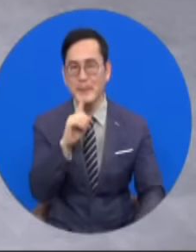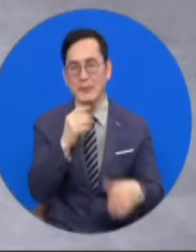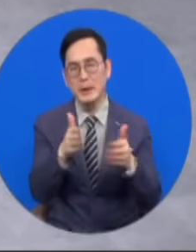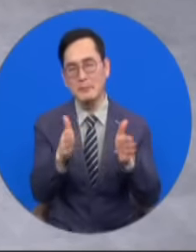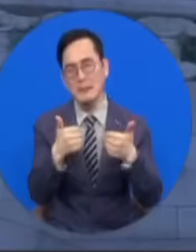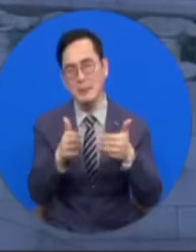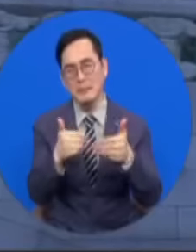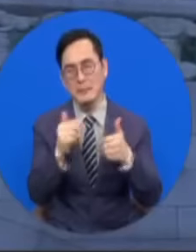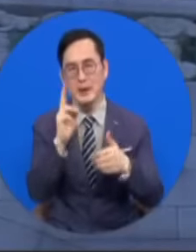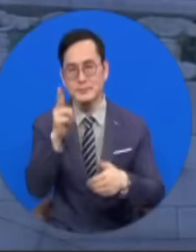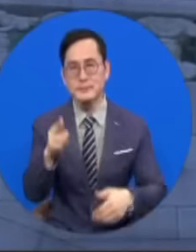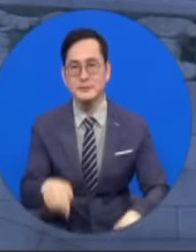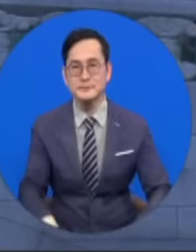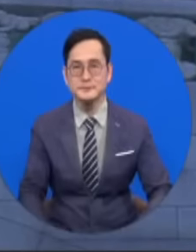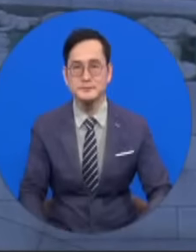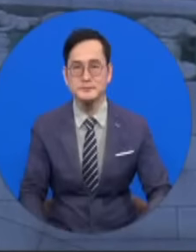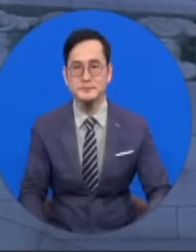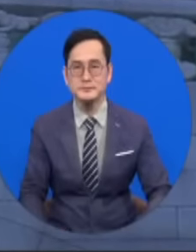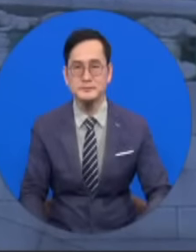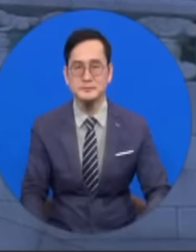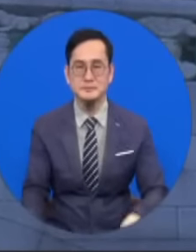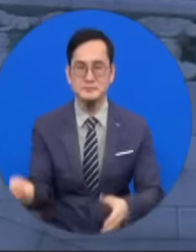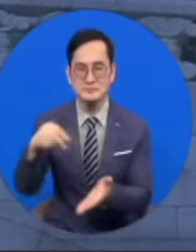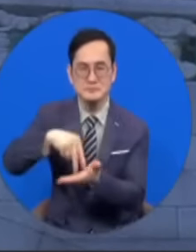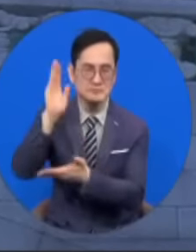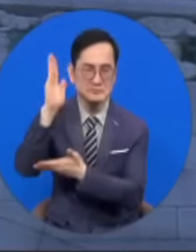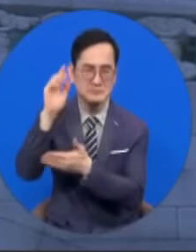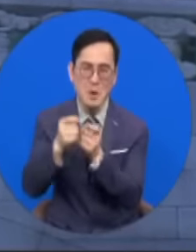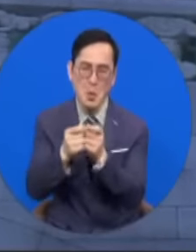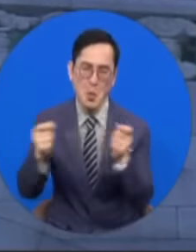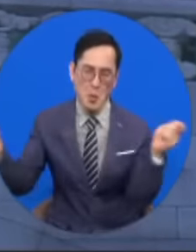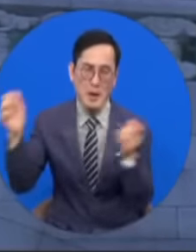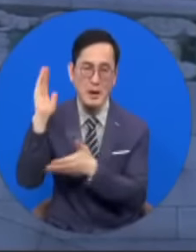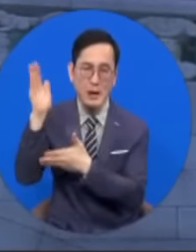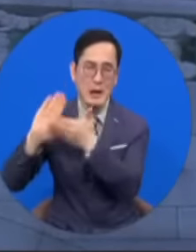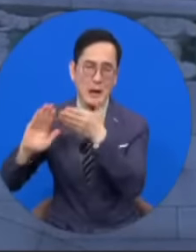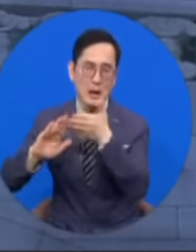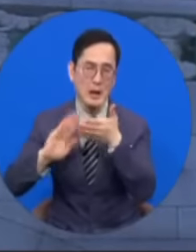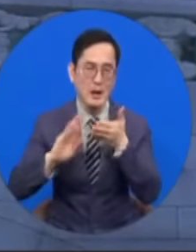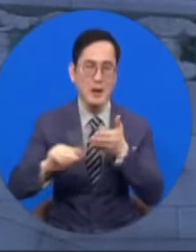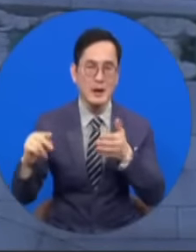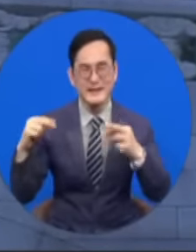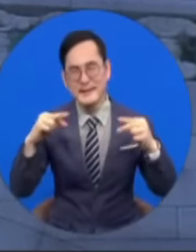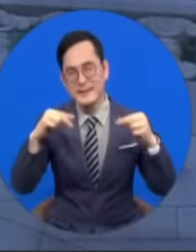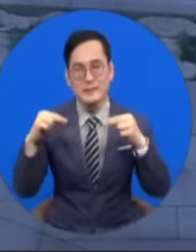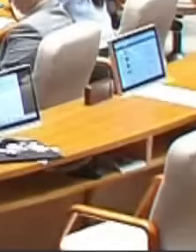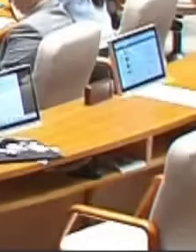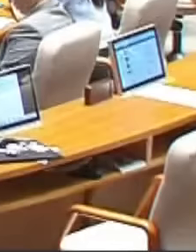보도가습니다 필리버스터가 시작됐고여 곳곳에서 포착됩니다 함께